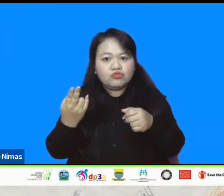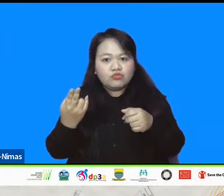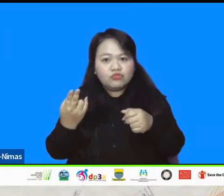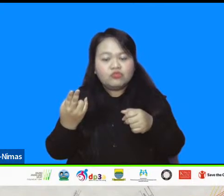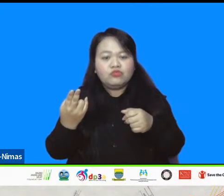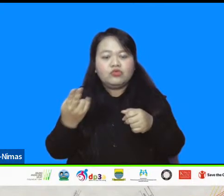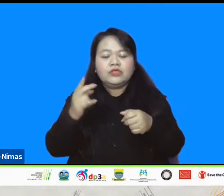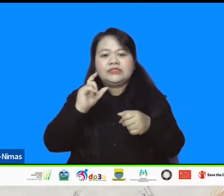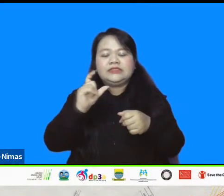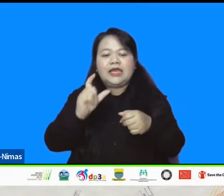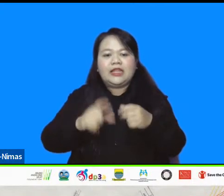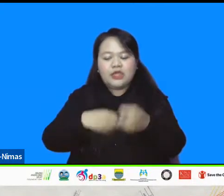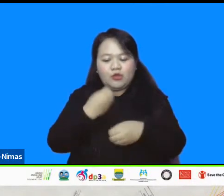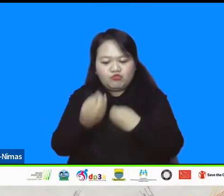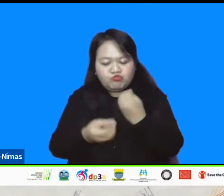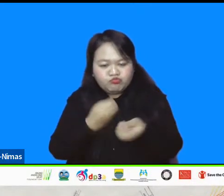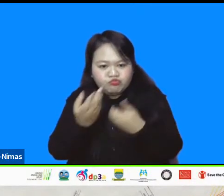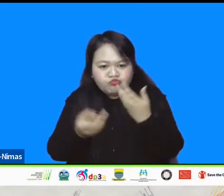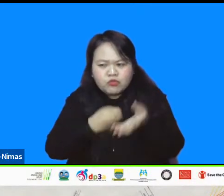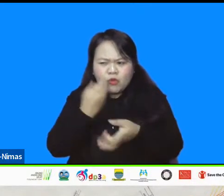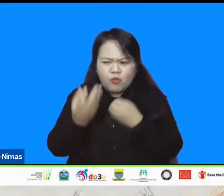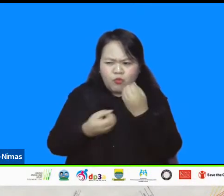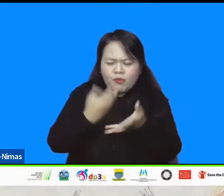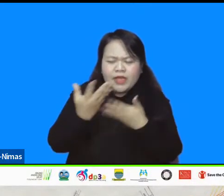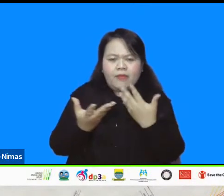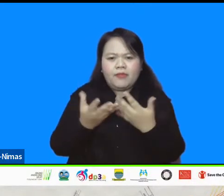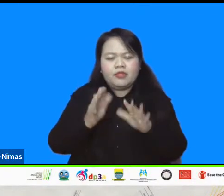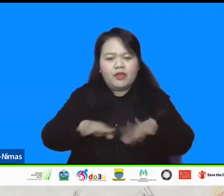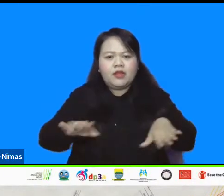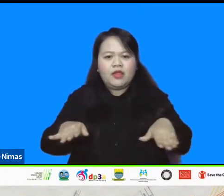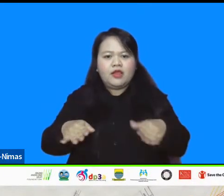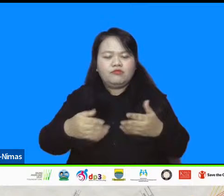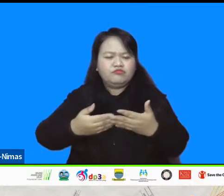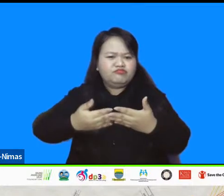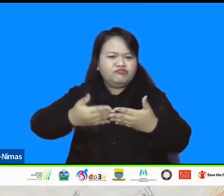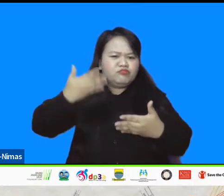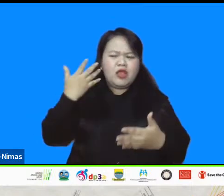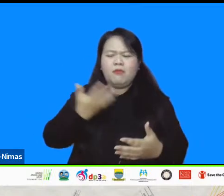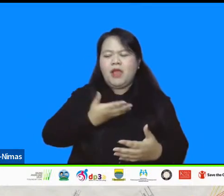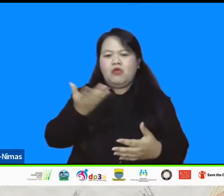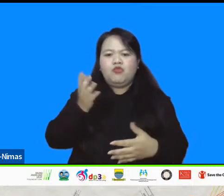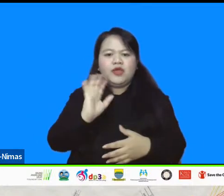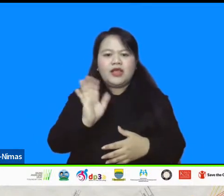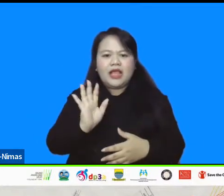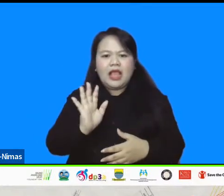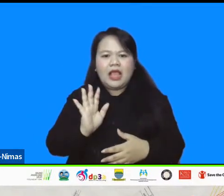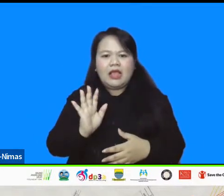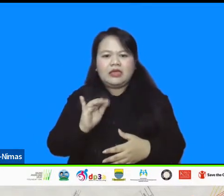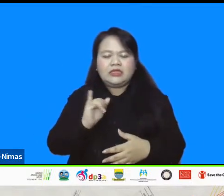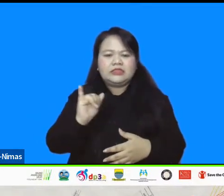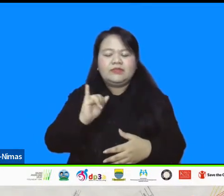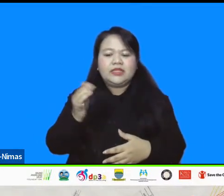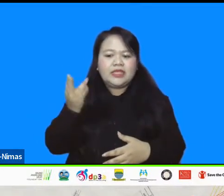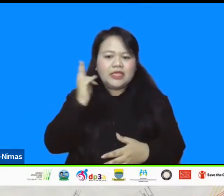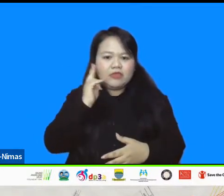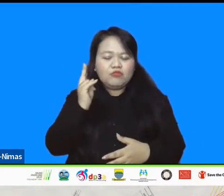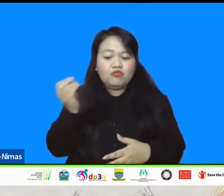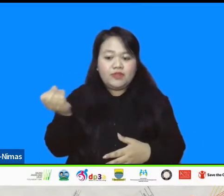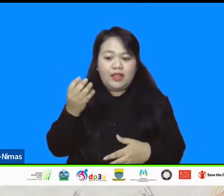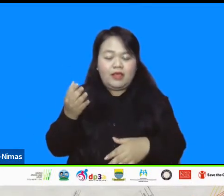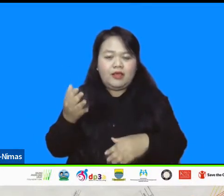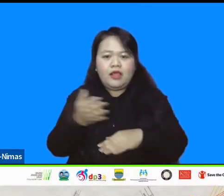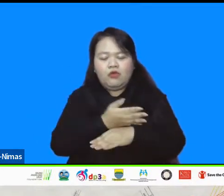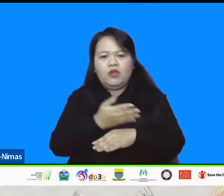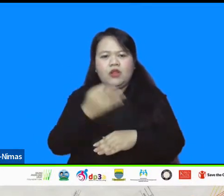model penyampaian suara anak gitu. Udah dari beberapa tahun yang lalu ya. Kepinginnya bukan hanya tadi seperti Bunda sampaikan di awal ya.